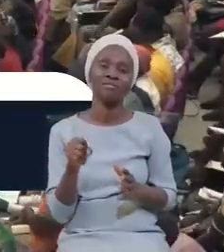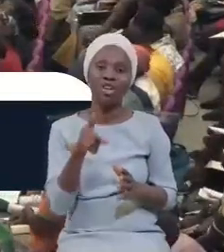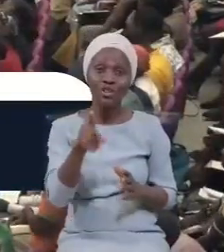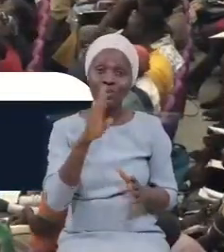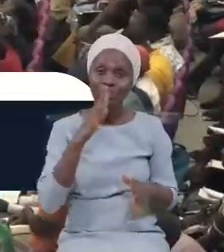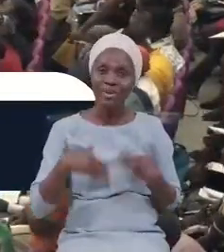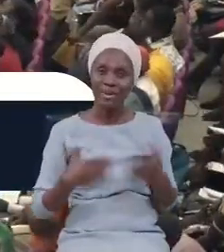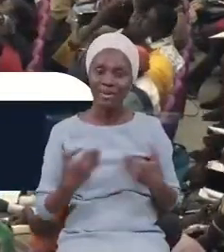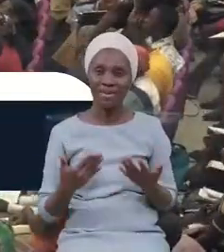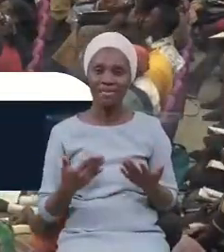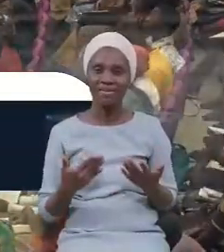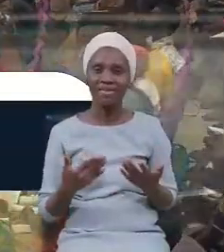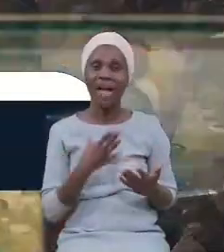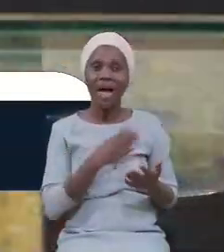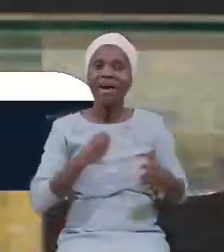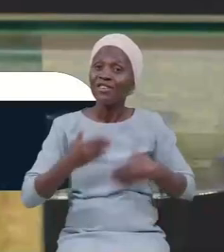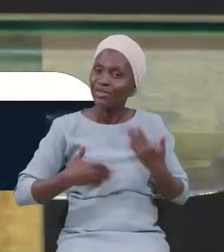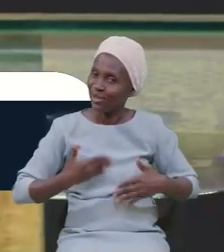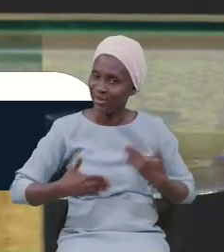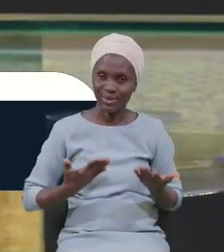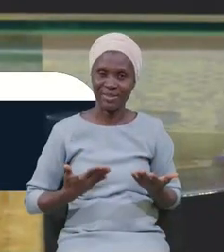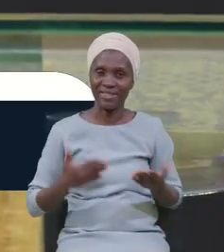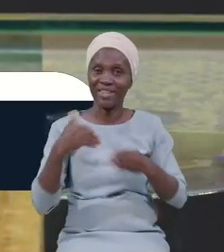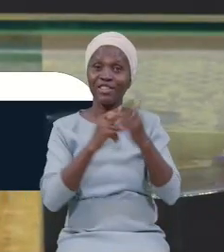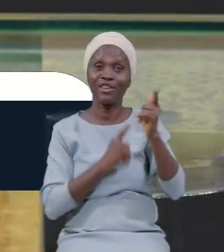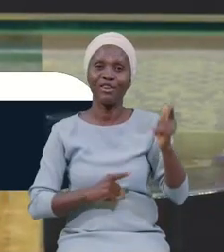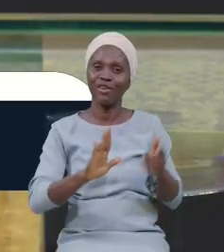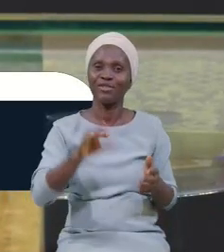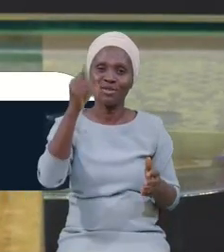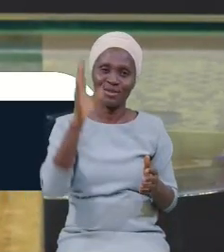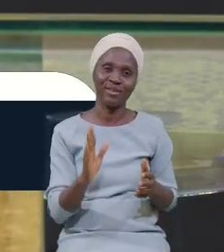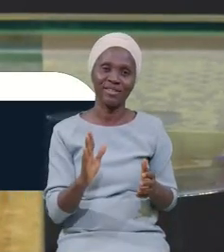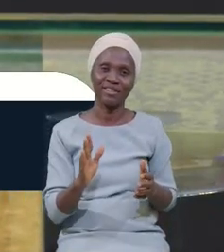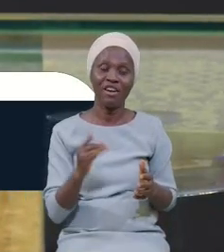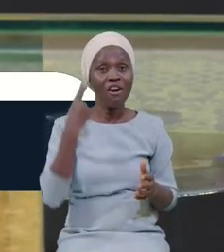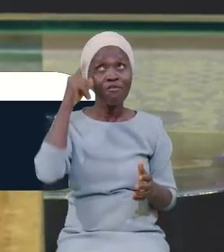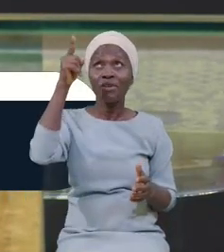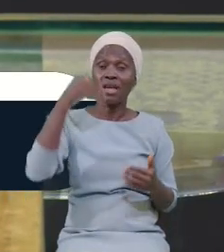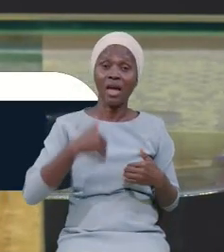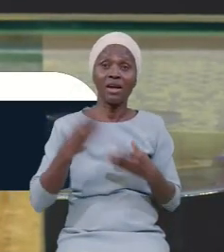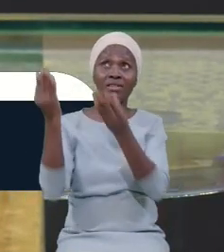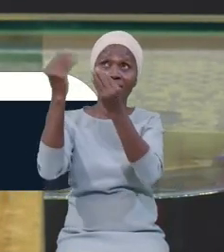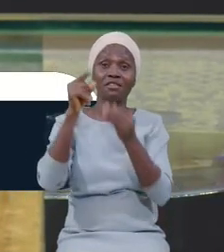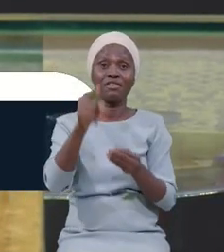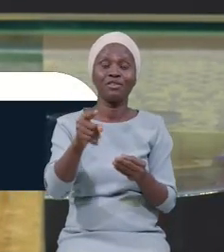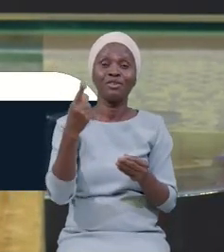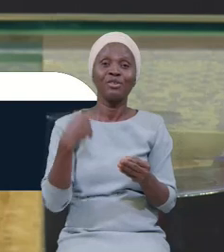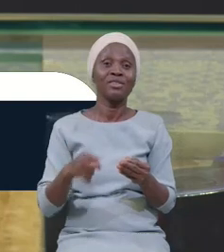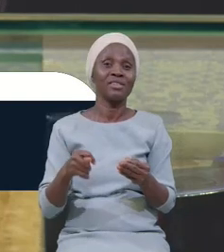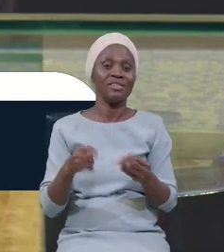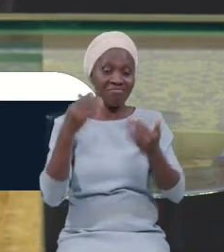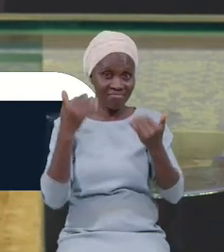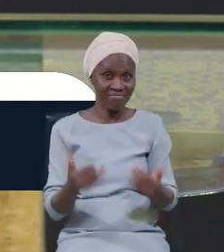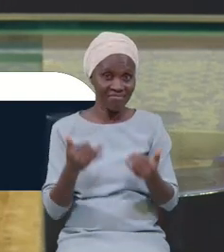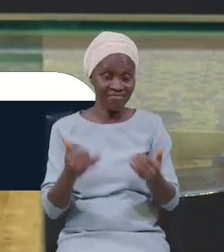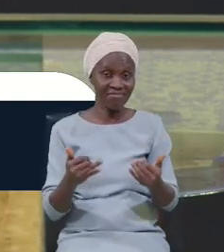Soyez dans l'allégresse et réjouissez-vous en l'Éternel votre Dieu, car il vous donnera la pluie en son